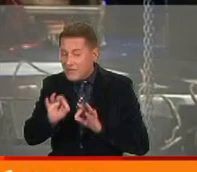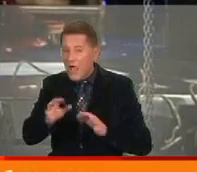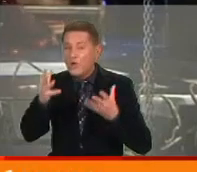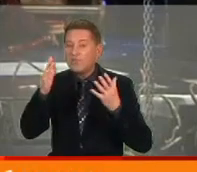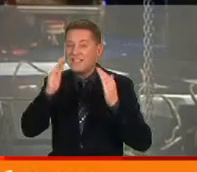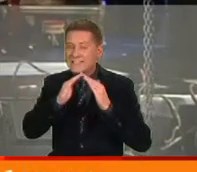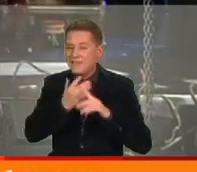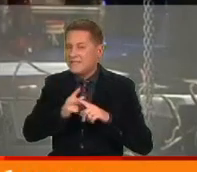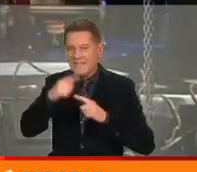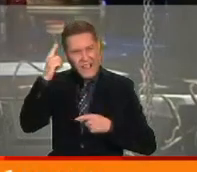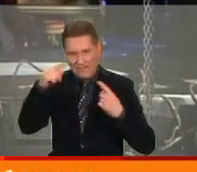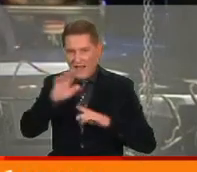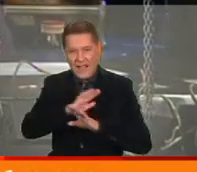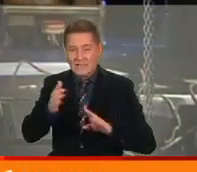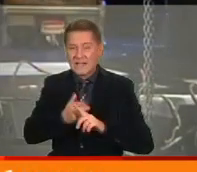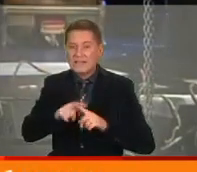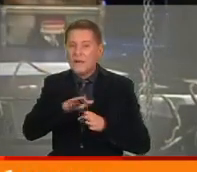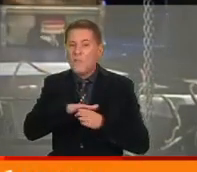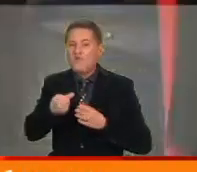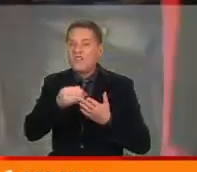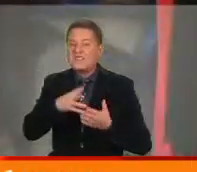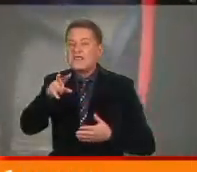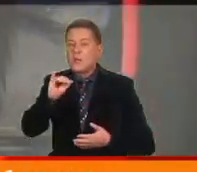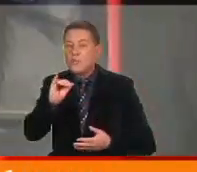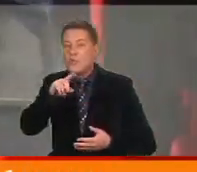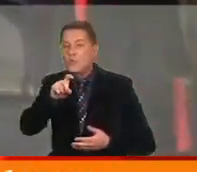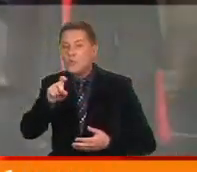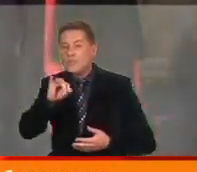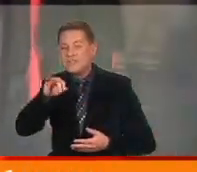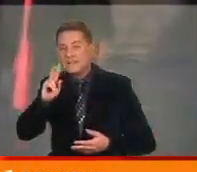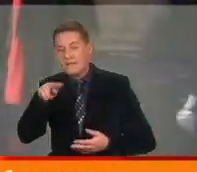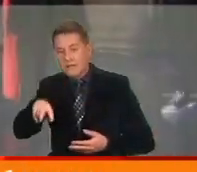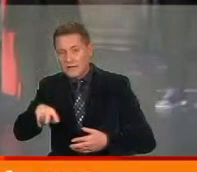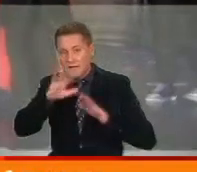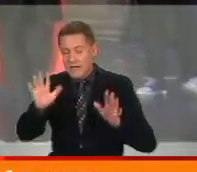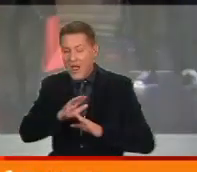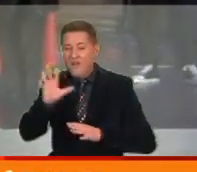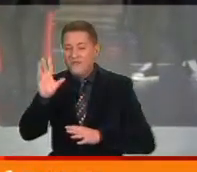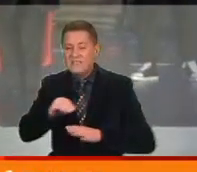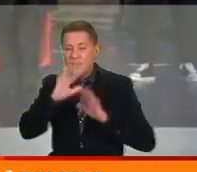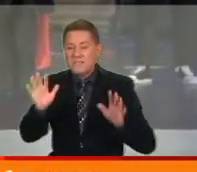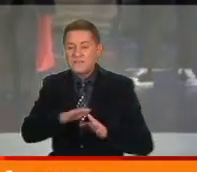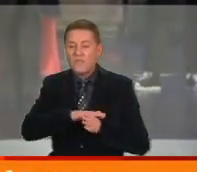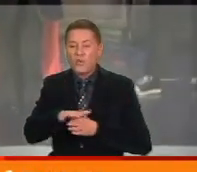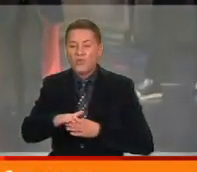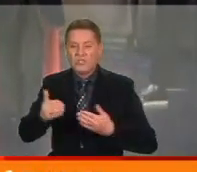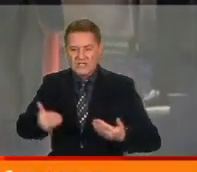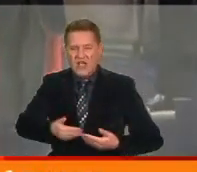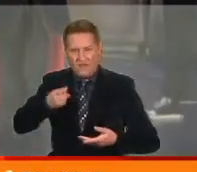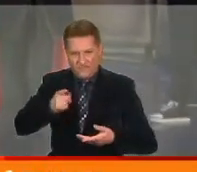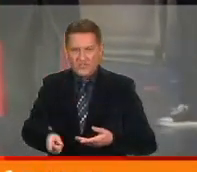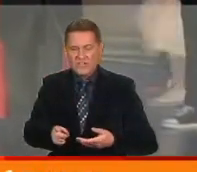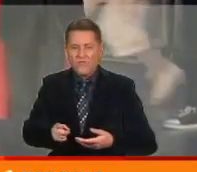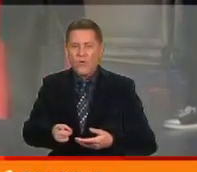пригод» – це не казка. Це повноцінний мюзикл. Усі пісні на сцені виконуватимуться вживу фіналісткою шоу